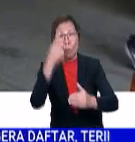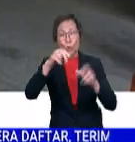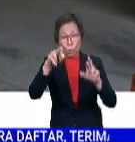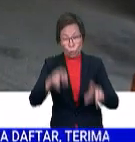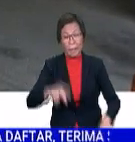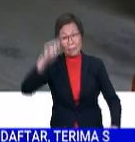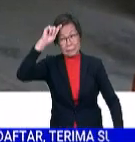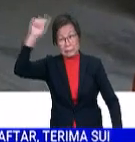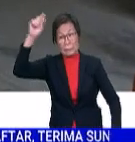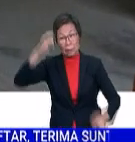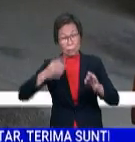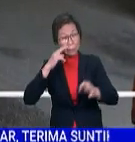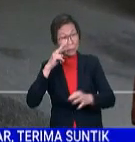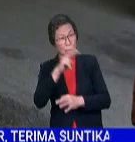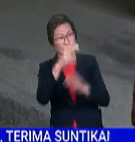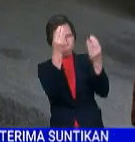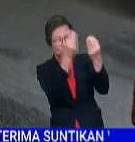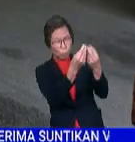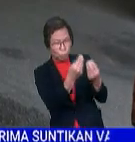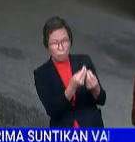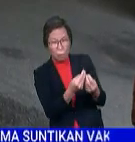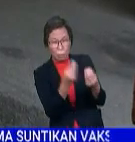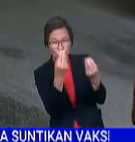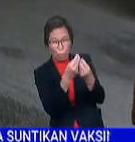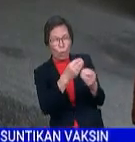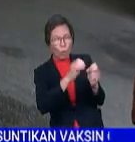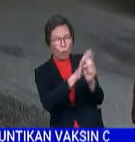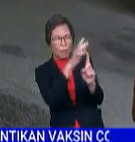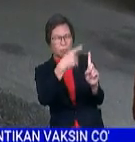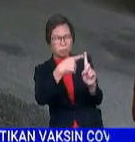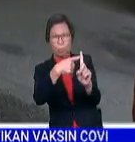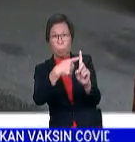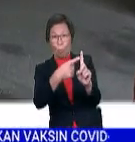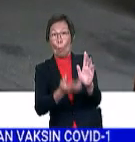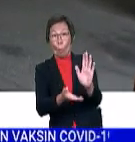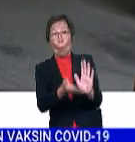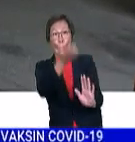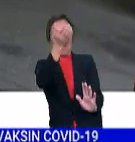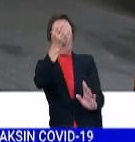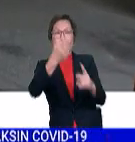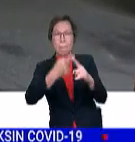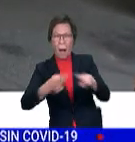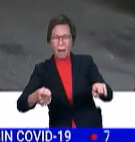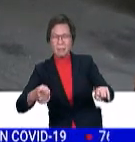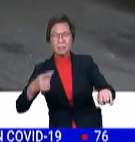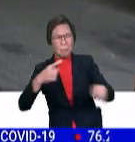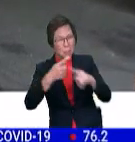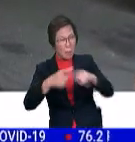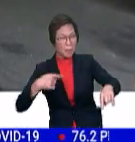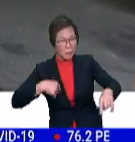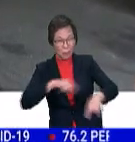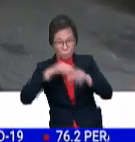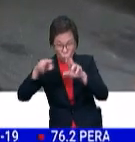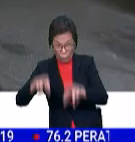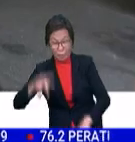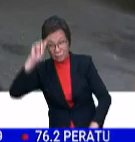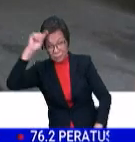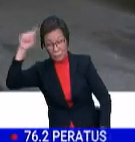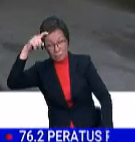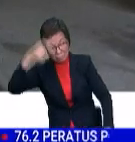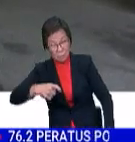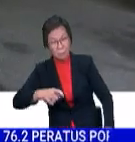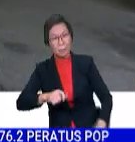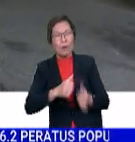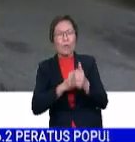negeri Terengganu, kalau tengok pada angka positif ni memang tinggi. Tapi jadi kita ni sebagai rakyat negeri Terengganu memang